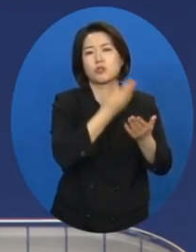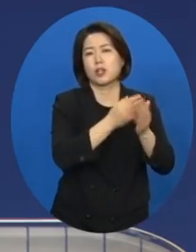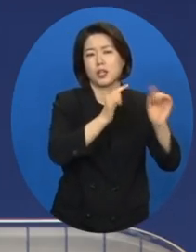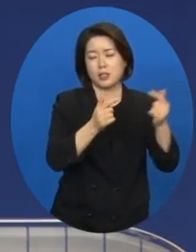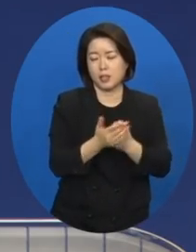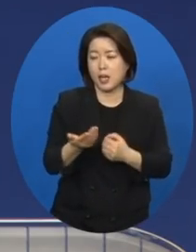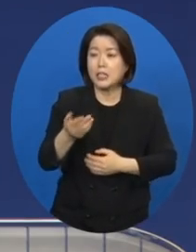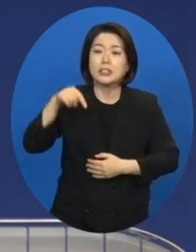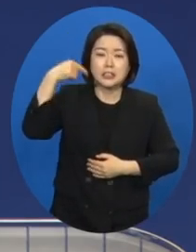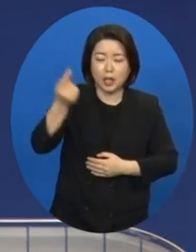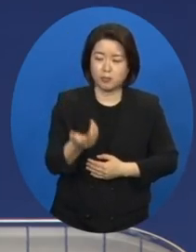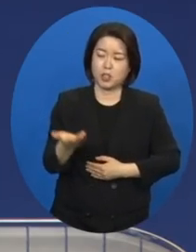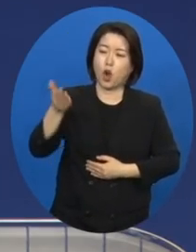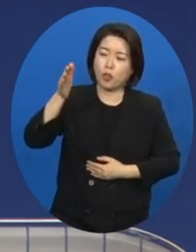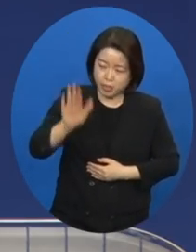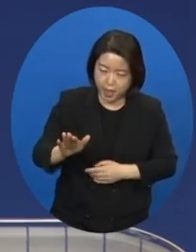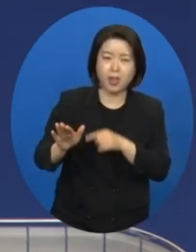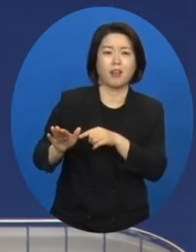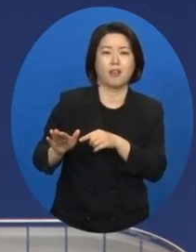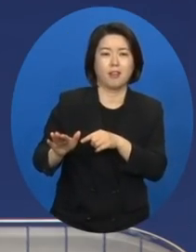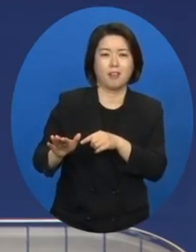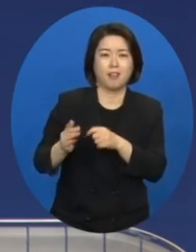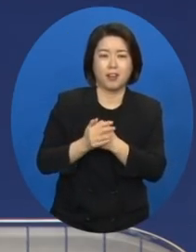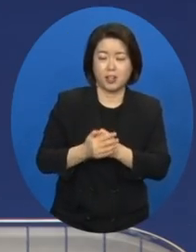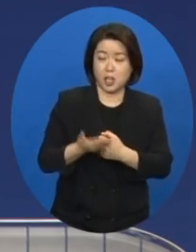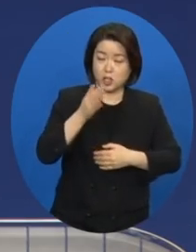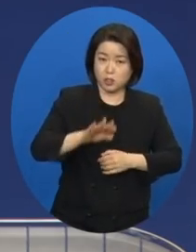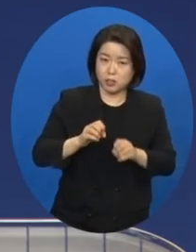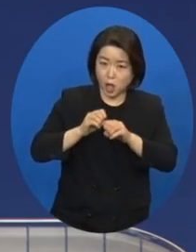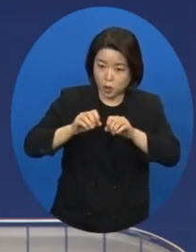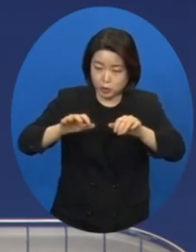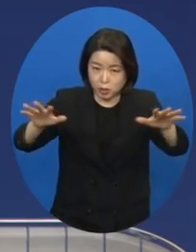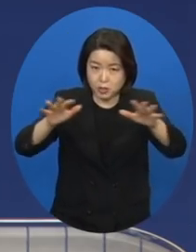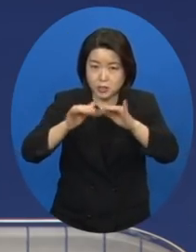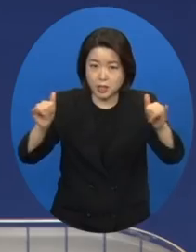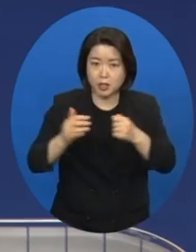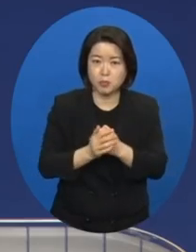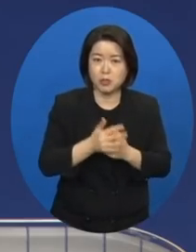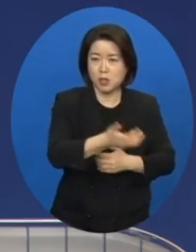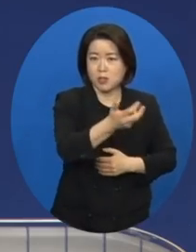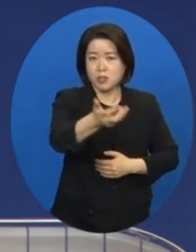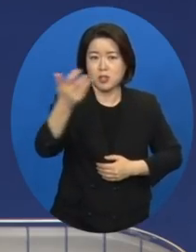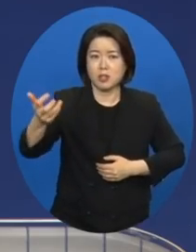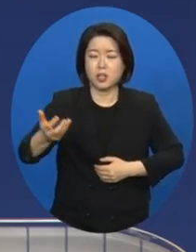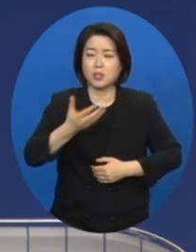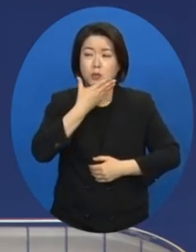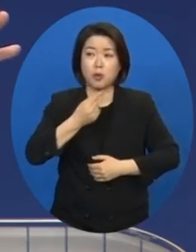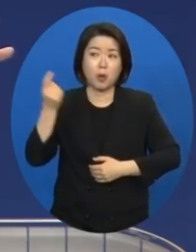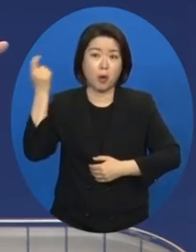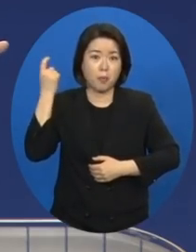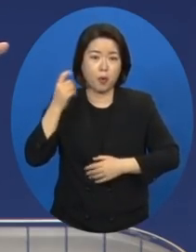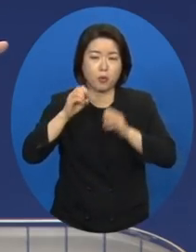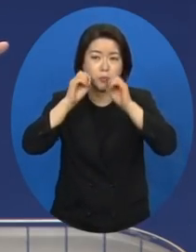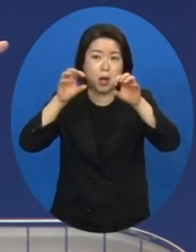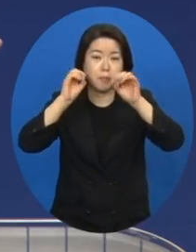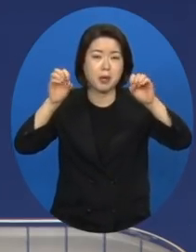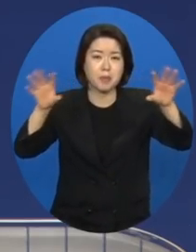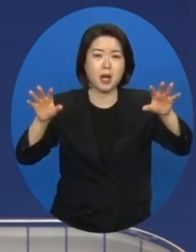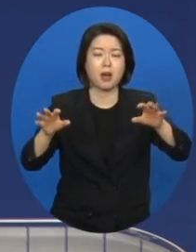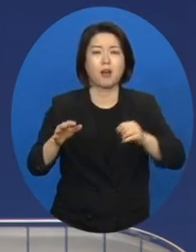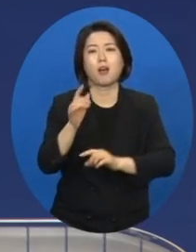그런데 흩어진 사람들은 두루 다니면서 말씀을 전했다라는 거예요. 복음이 더욱더 그 확장되기 시작했다라는